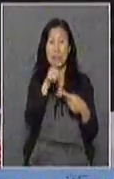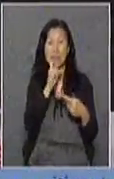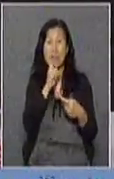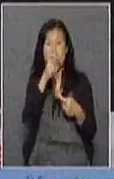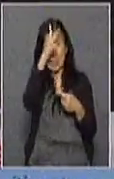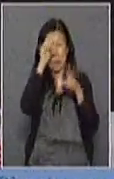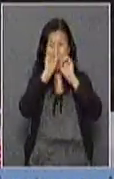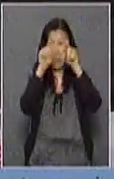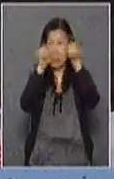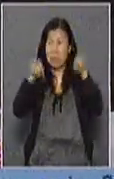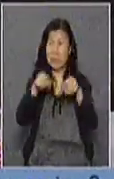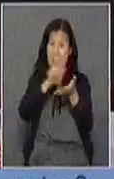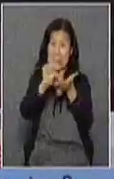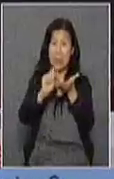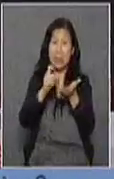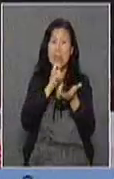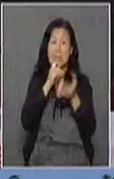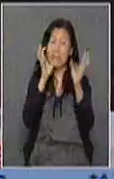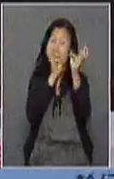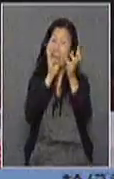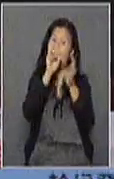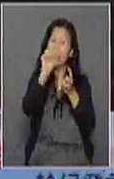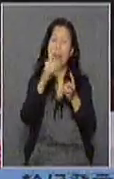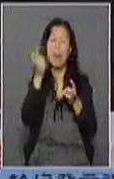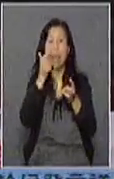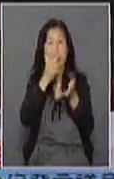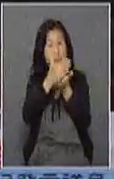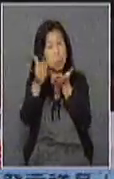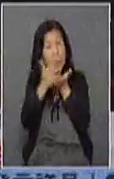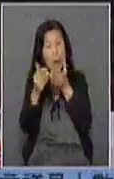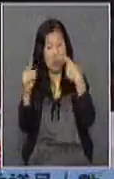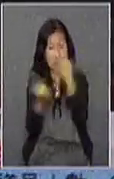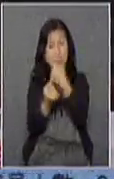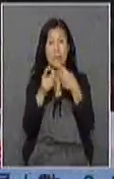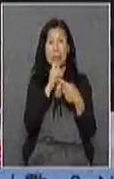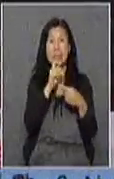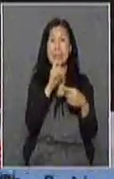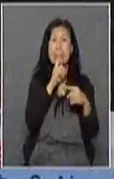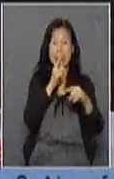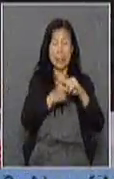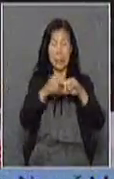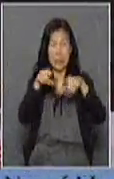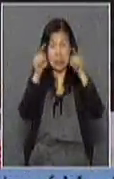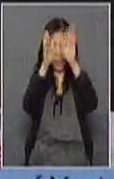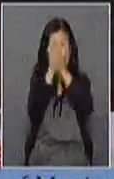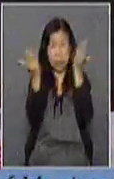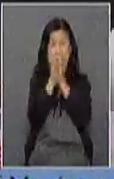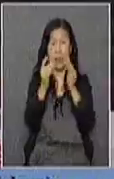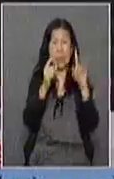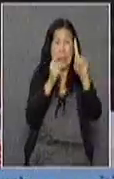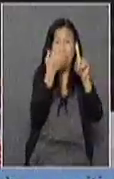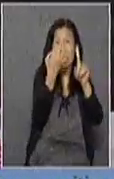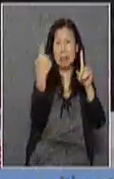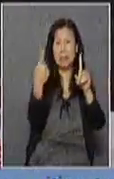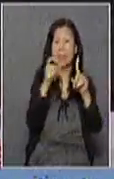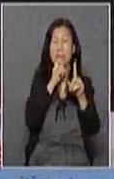告嗰度寫一段嘢去解釋點解唔派啊？有本事你就成段131段係